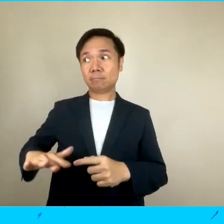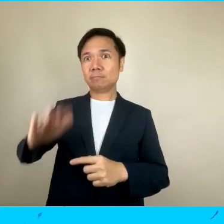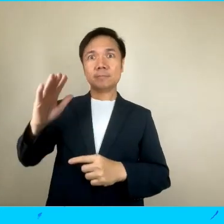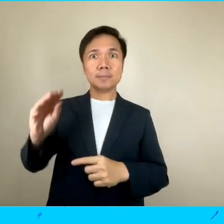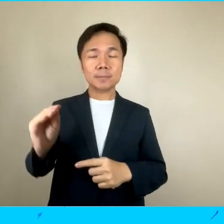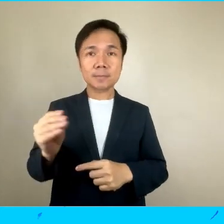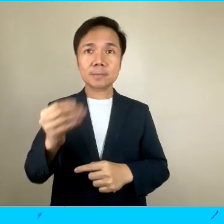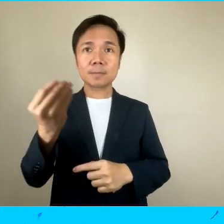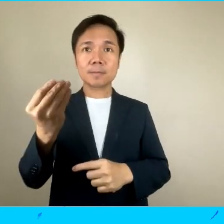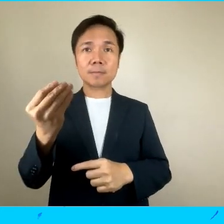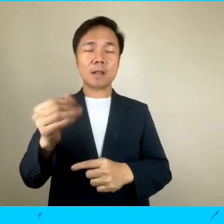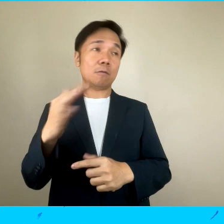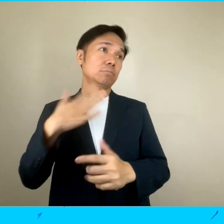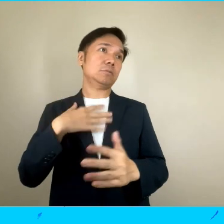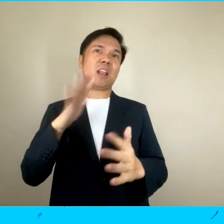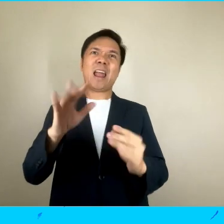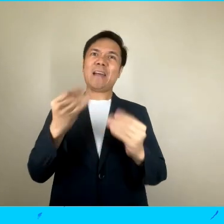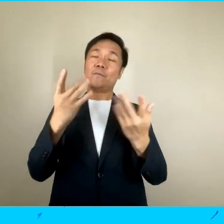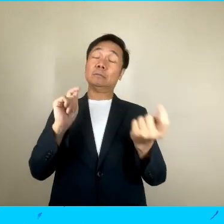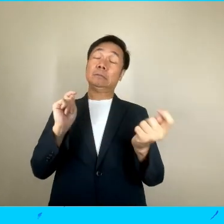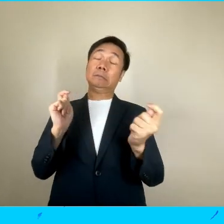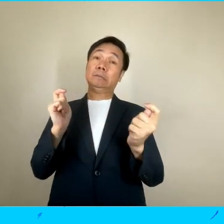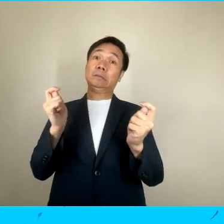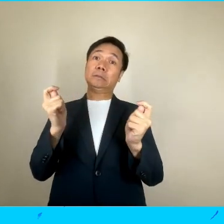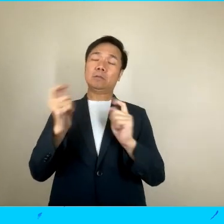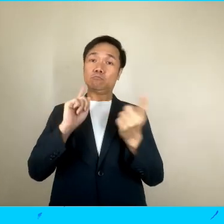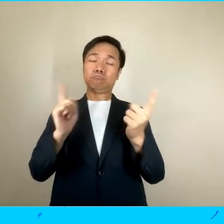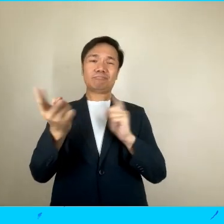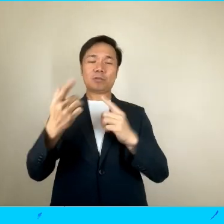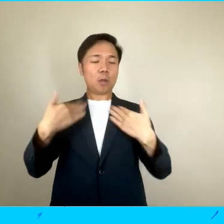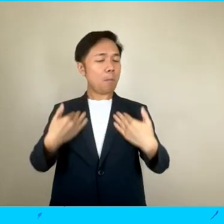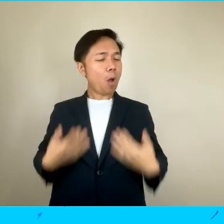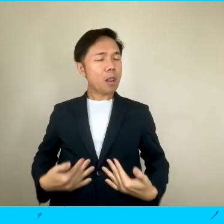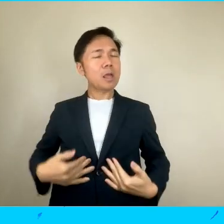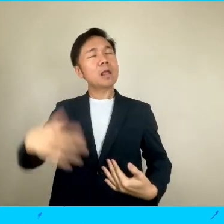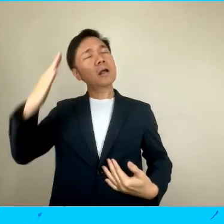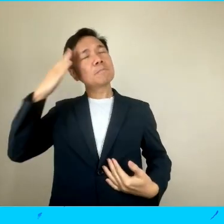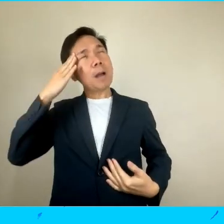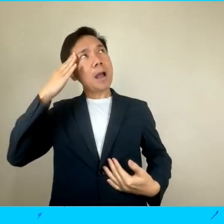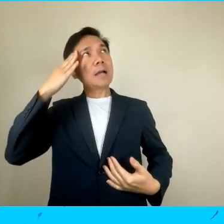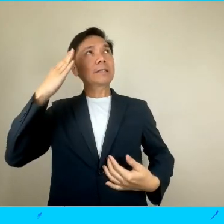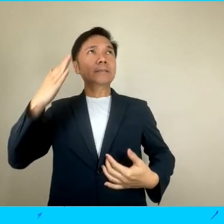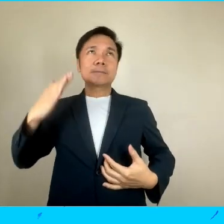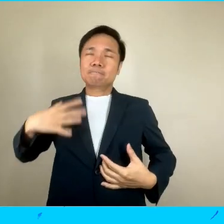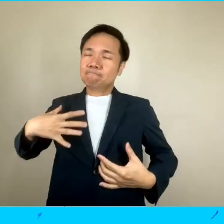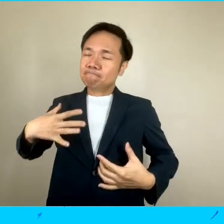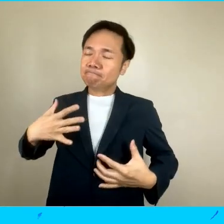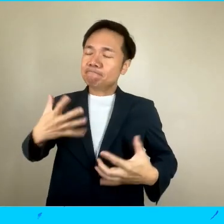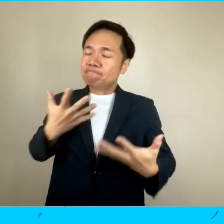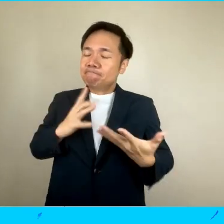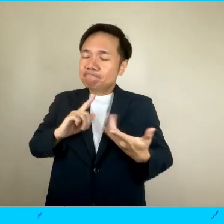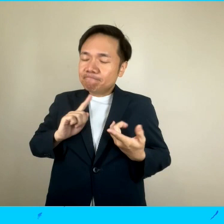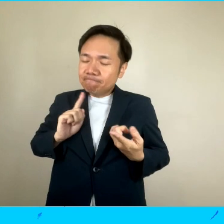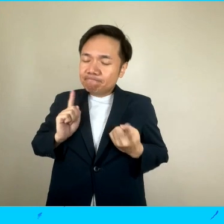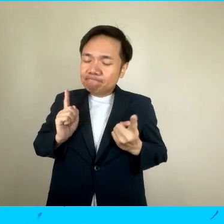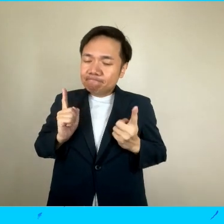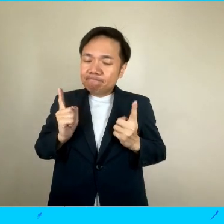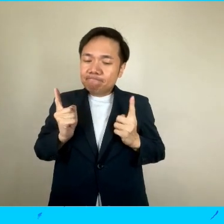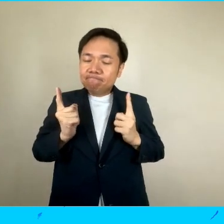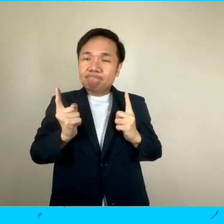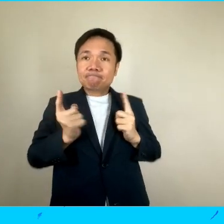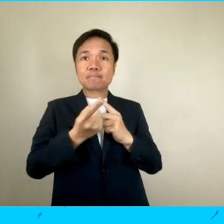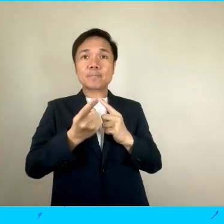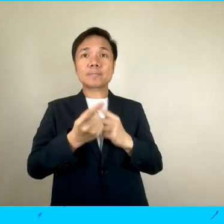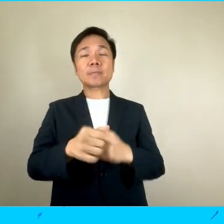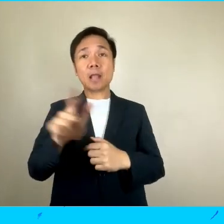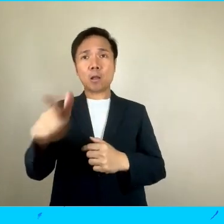aussi, elle fait peur. Et donc, il y a beaucoup de changements qui ont lieu dans nos corps, dans nos cerveaux et